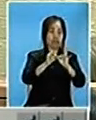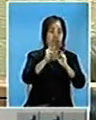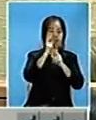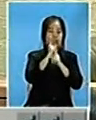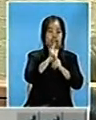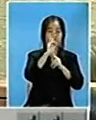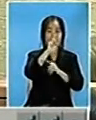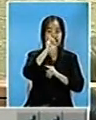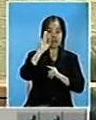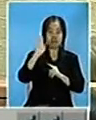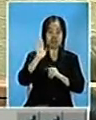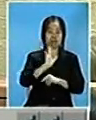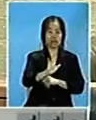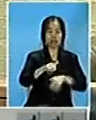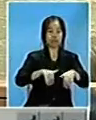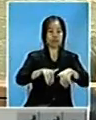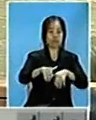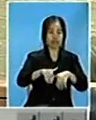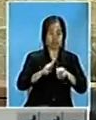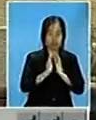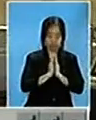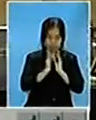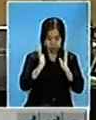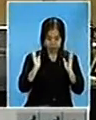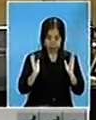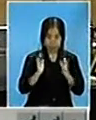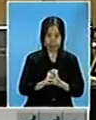ที่แท้จริงเป็นของประชาชนเถอะครับขอขอบพระคุณครับ